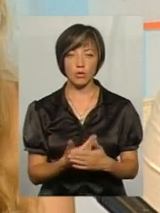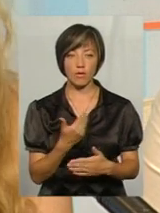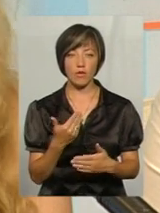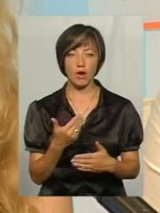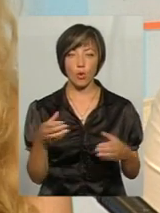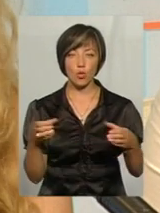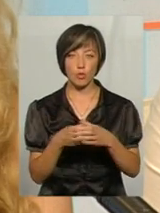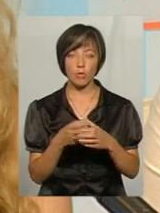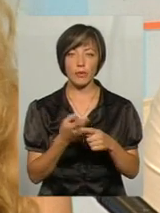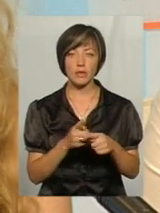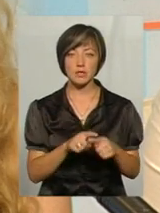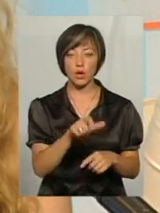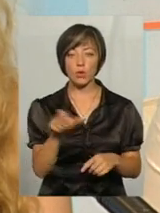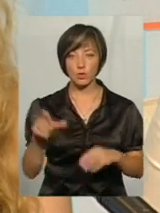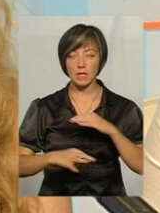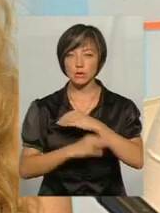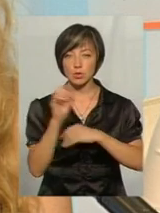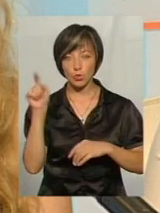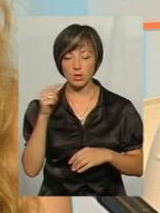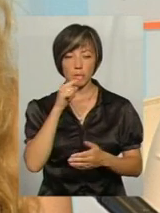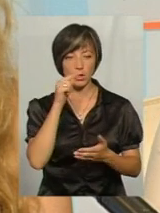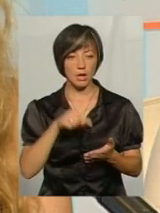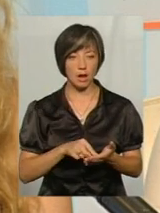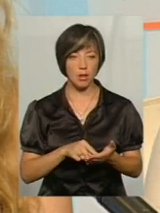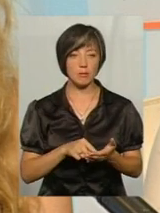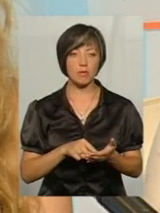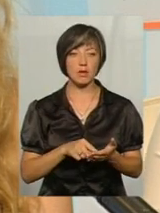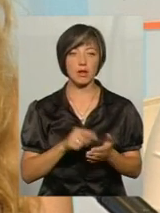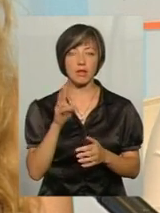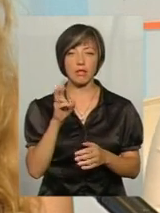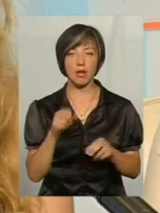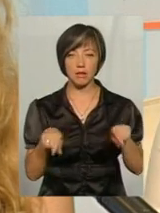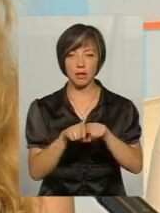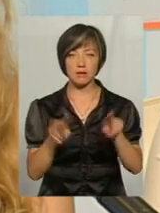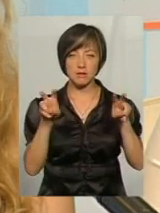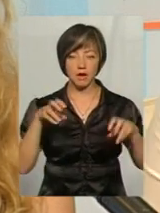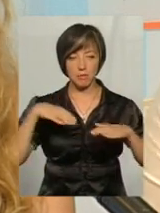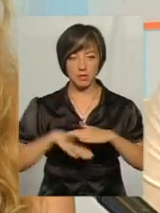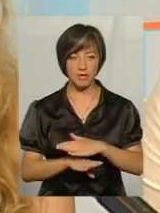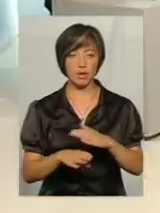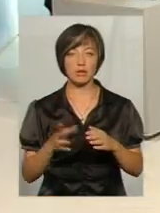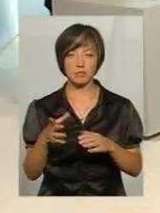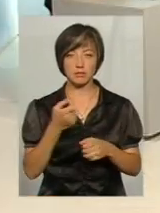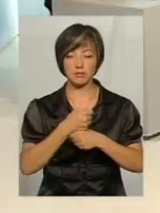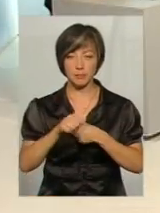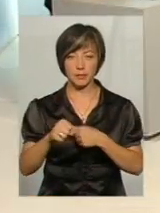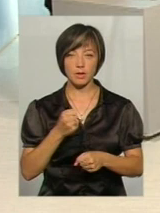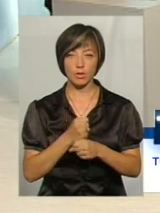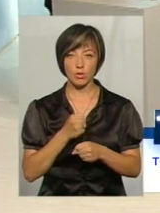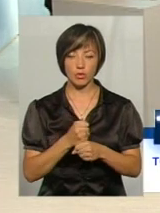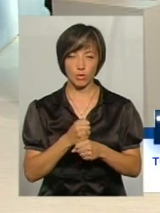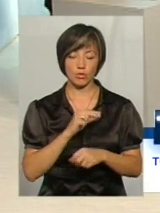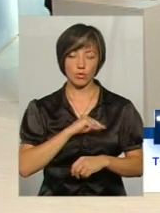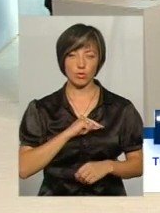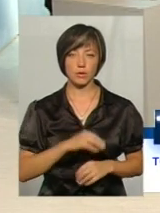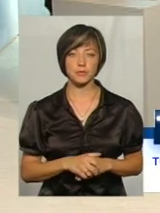цільова група – це люди, які на Сході потрапили на підвали так звані, і потім їх залучали до примусової